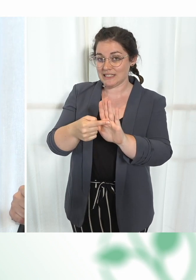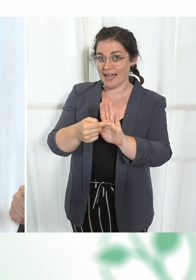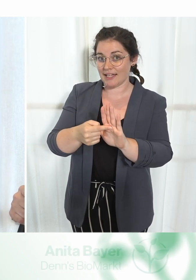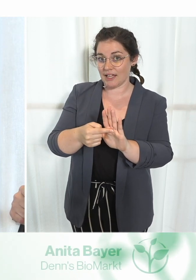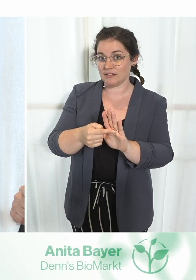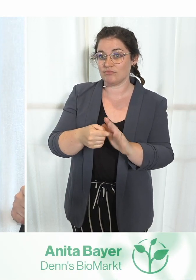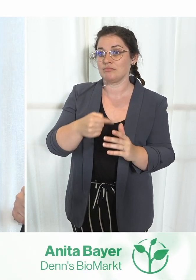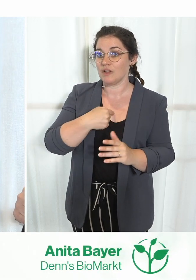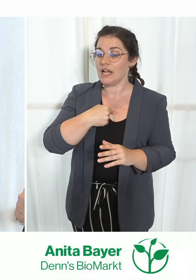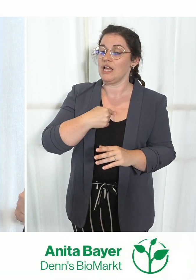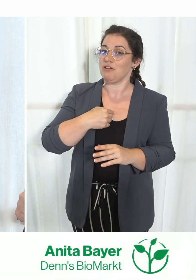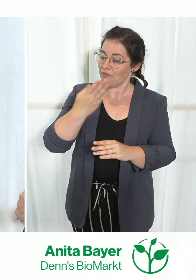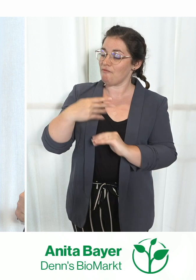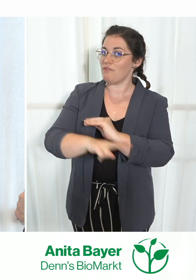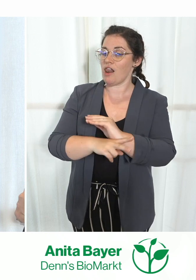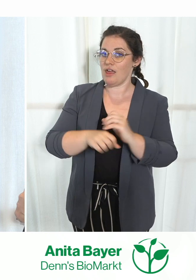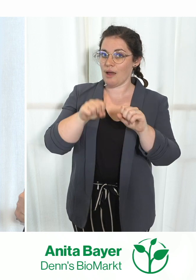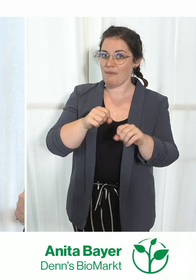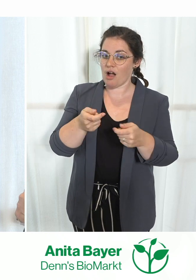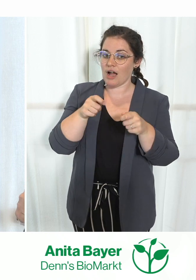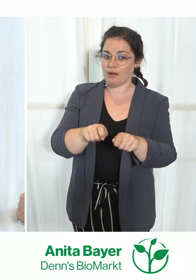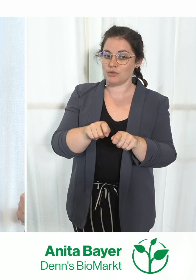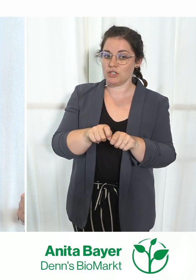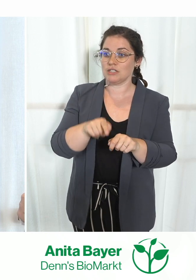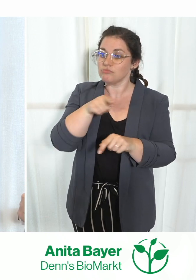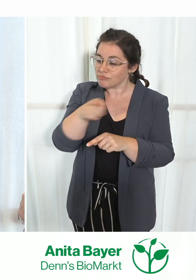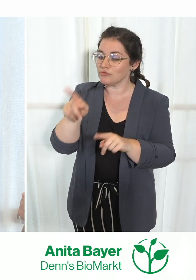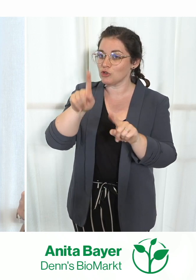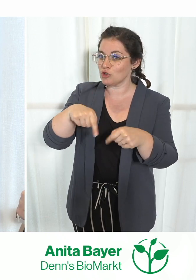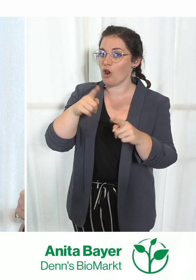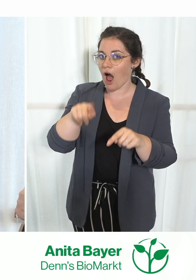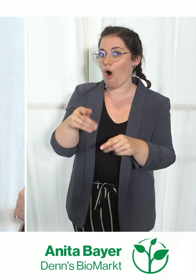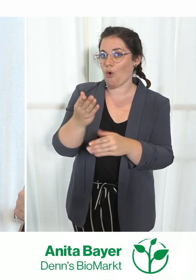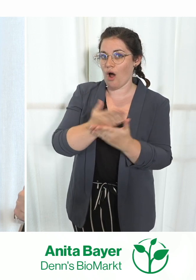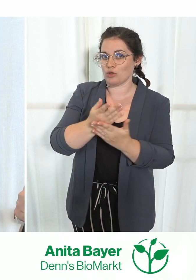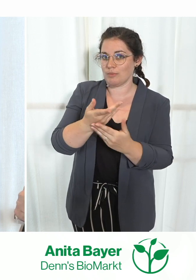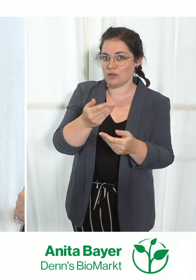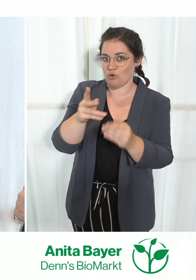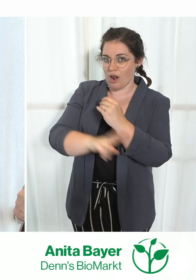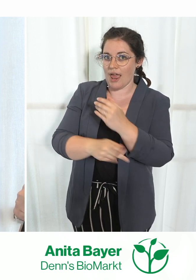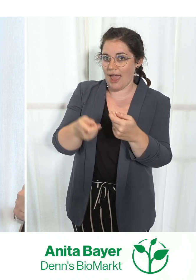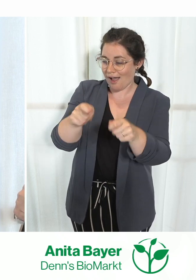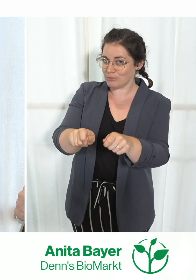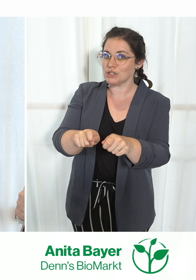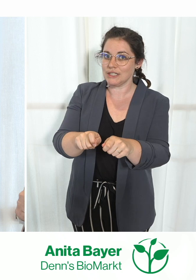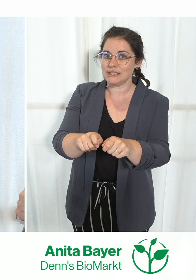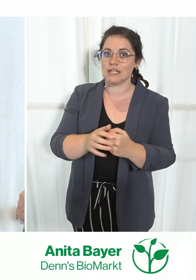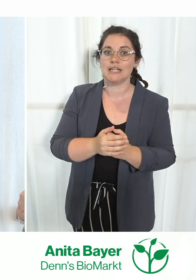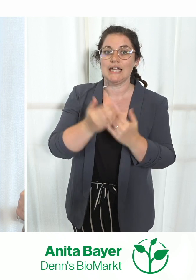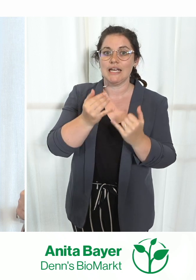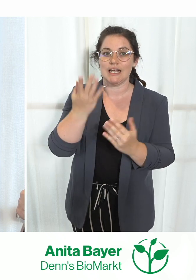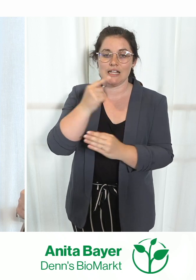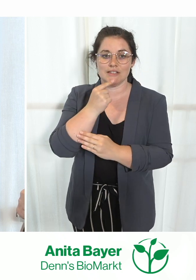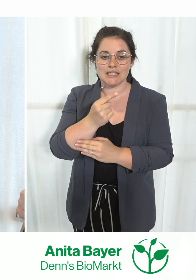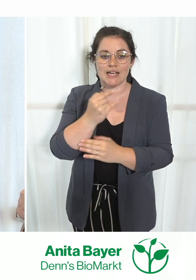sage, ich habe eine Lehre gemacht und ihr sollt auch eine machen. Und ja, jetzt habe ich gesagt, jetzt sind sie